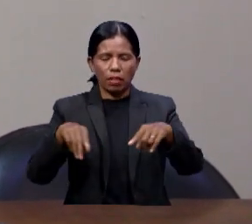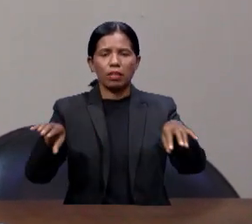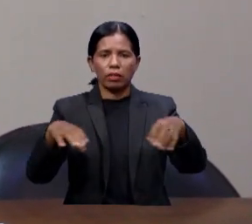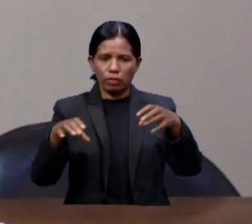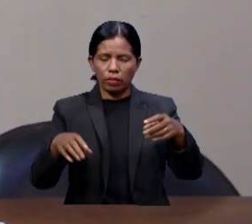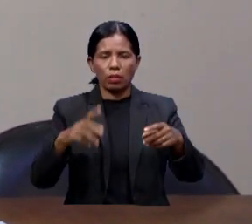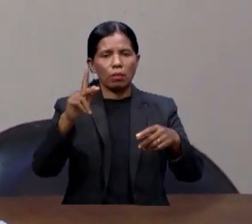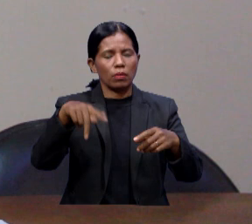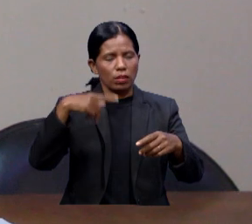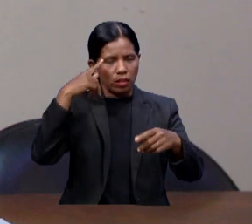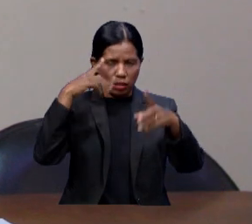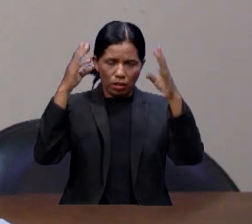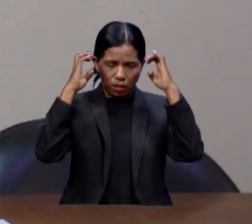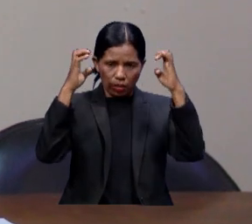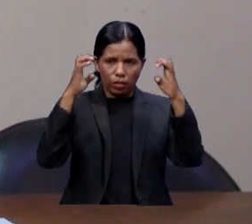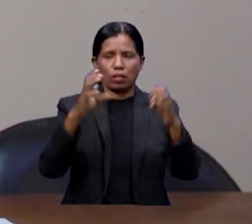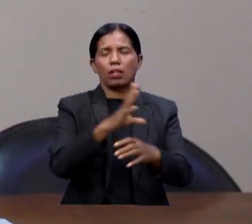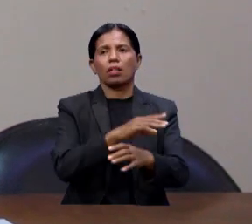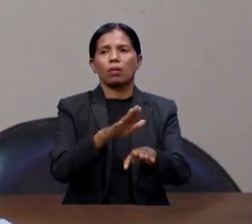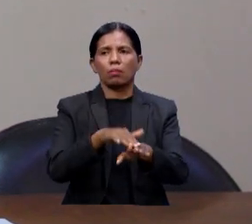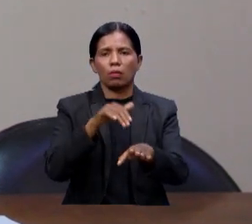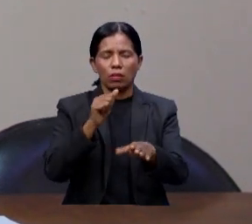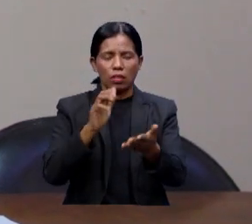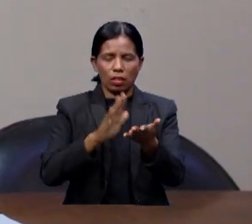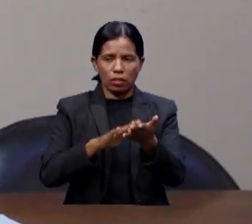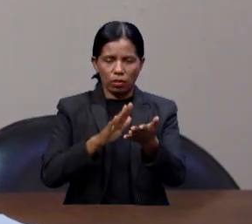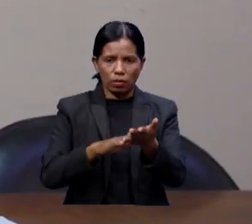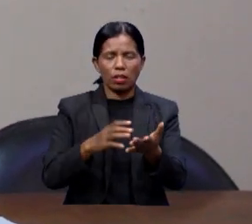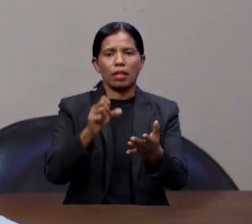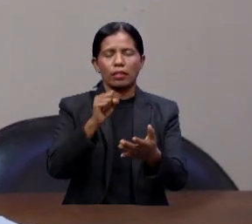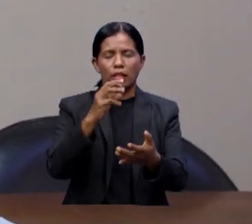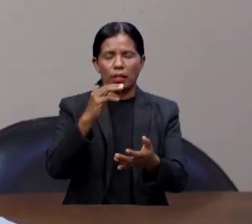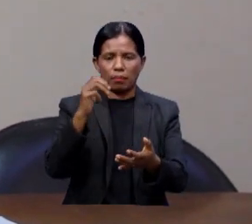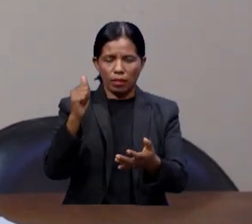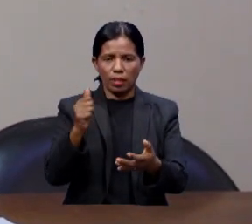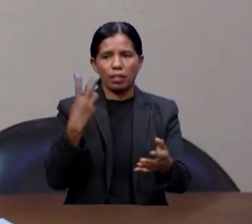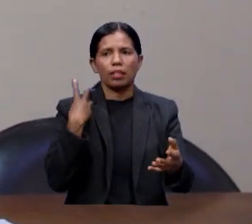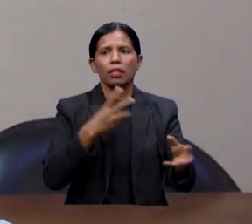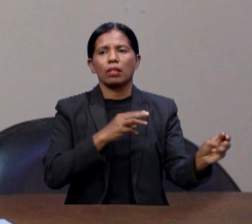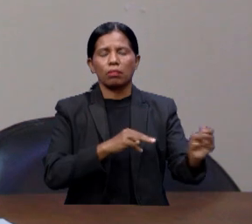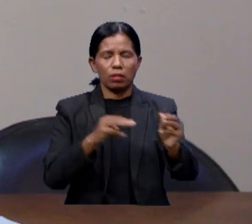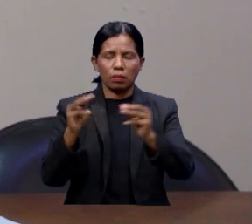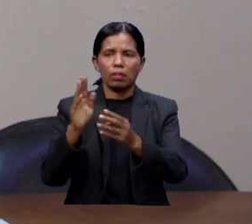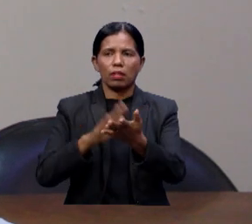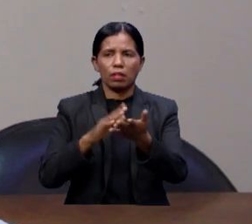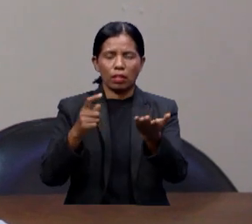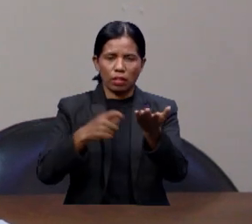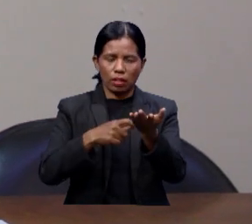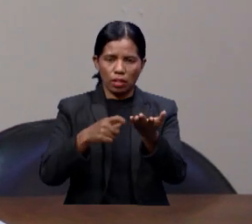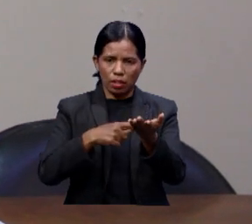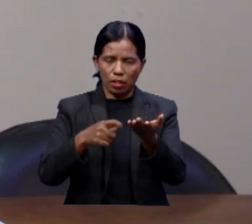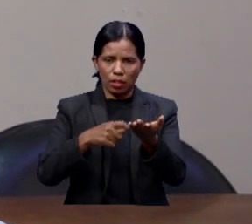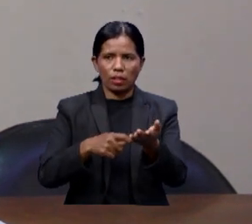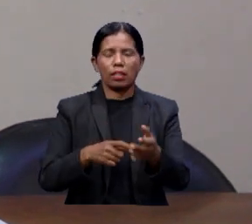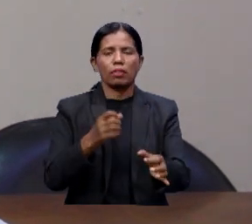politika edukasi, uluk sekolah sekunder general ne baras, agora ita transform ona bah sekolah teknik vokasional.